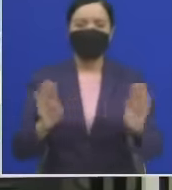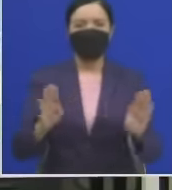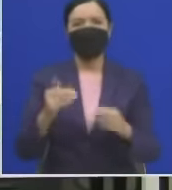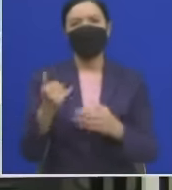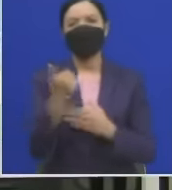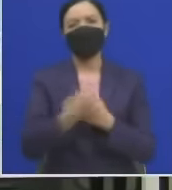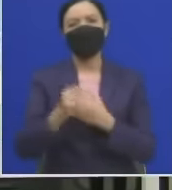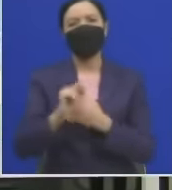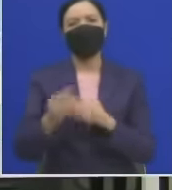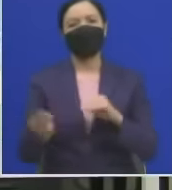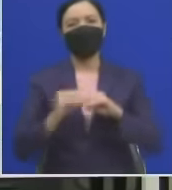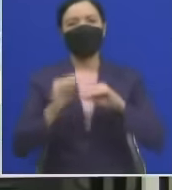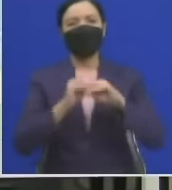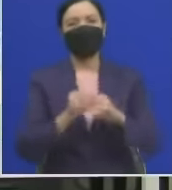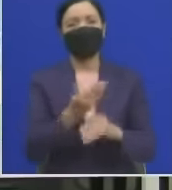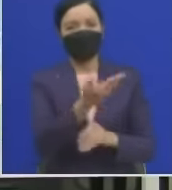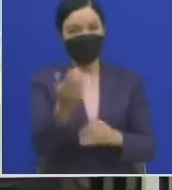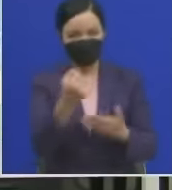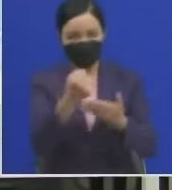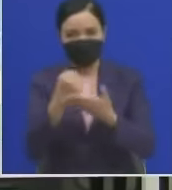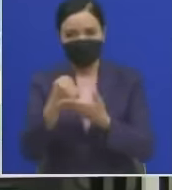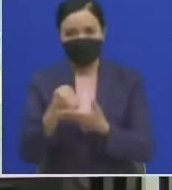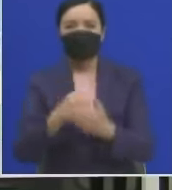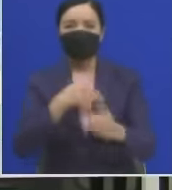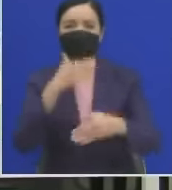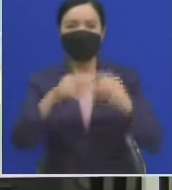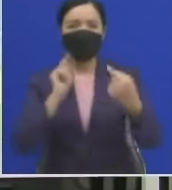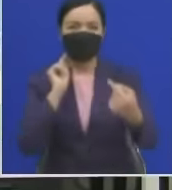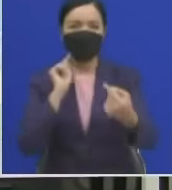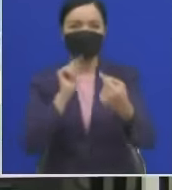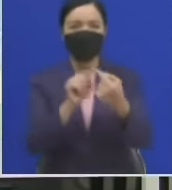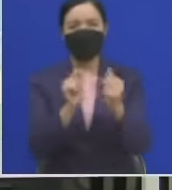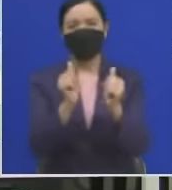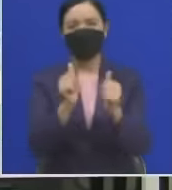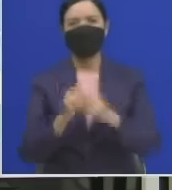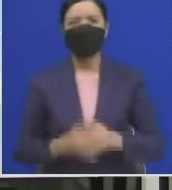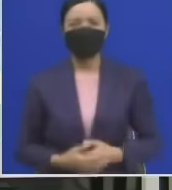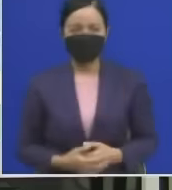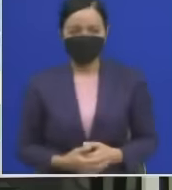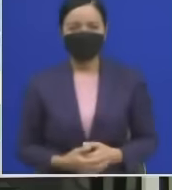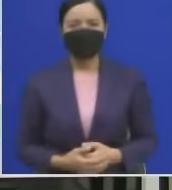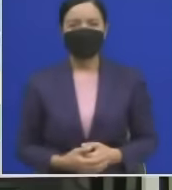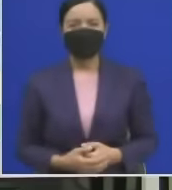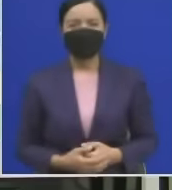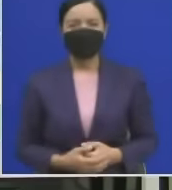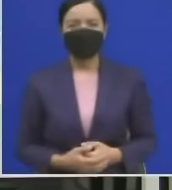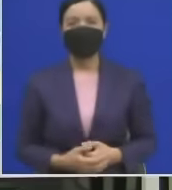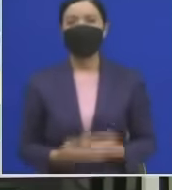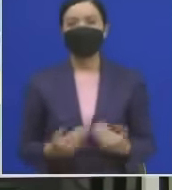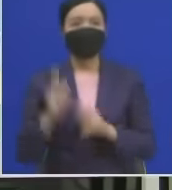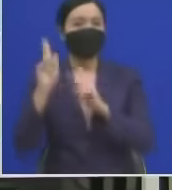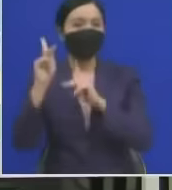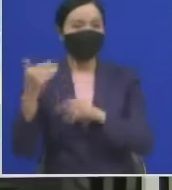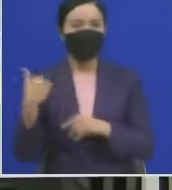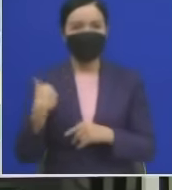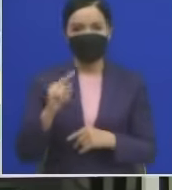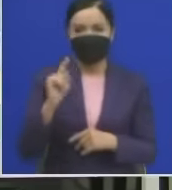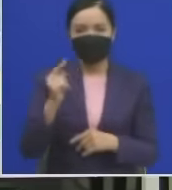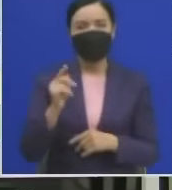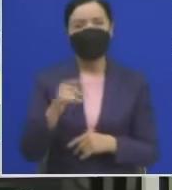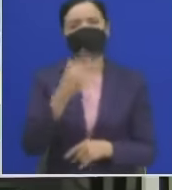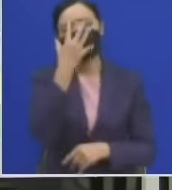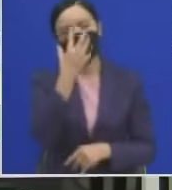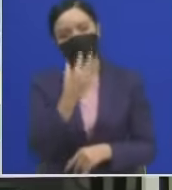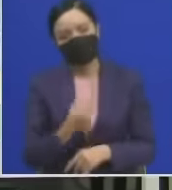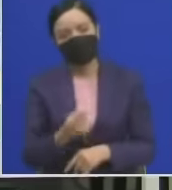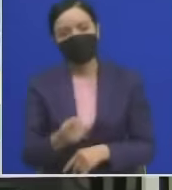ๆเปิดมากขึ้นเรื่อย ๆ เพราะฉะนั้นเราต้องช่วยกันเพื่อเดินไปถึงตรงนั้นให้ได ้ นะครับ แล้วก็ ก่อนจะพักกันมีข่าวล่าสุด ค่ะเป็นข่าวเศร้า